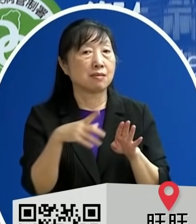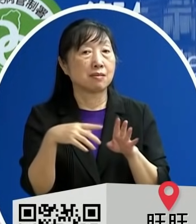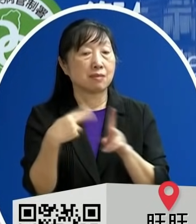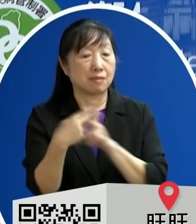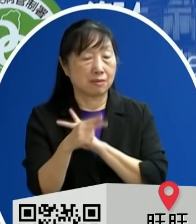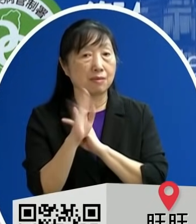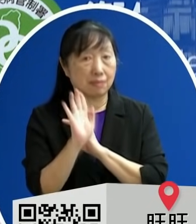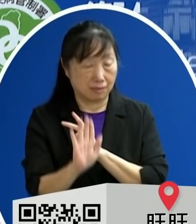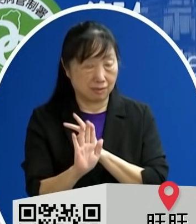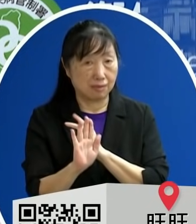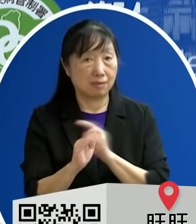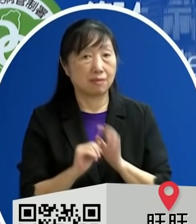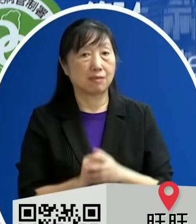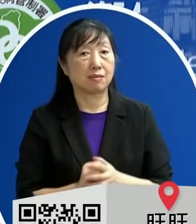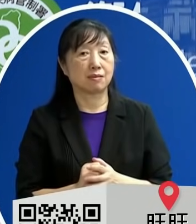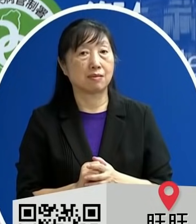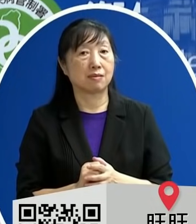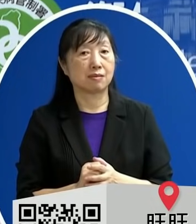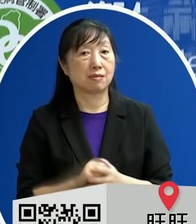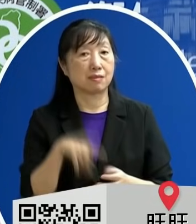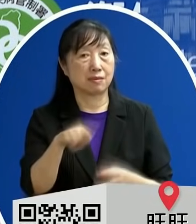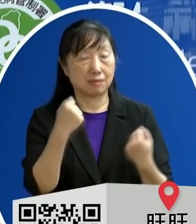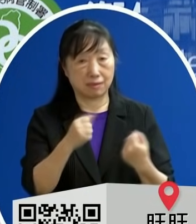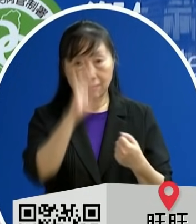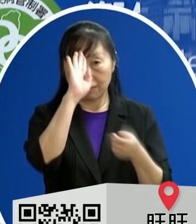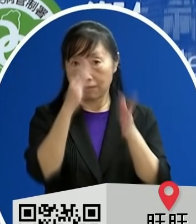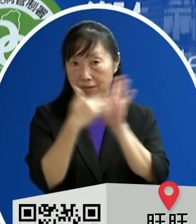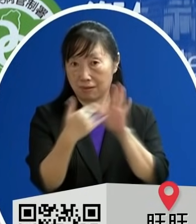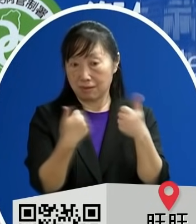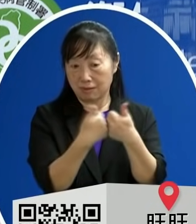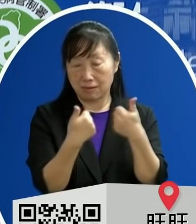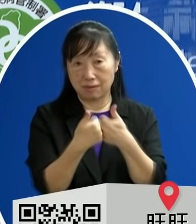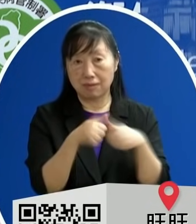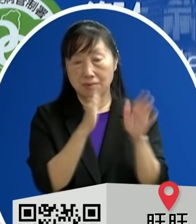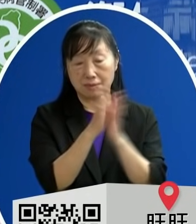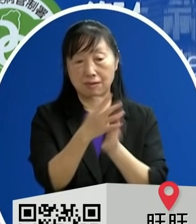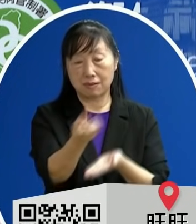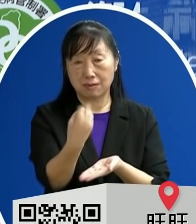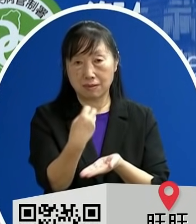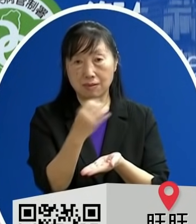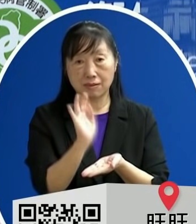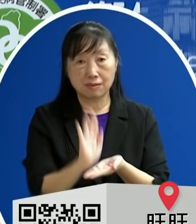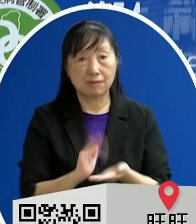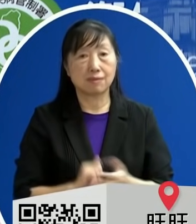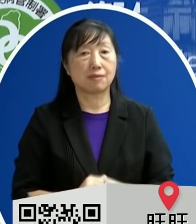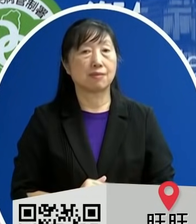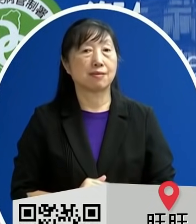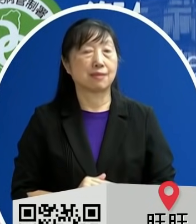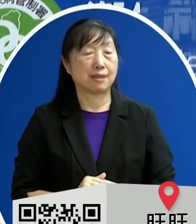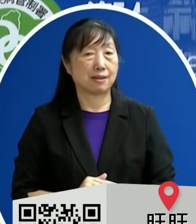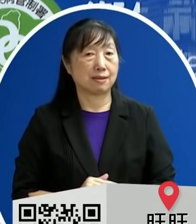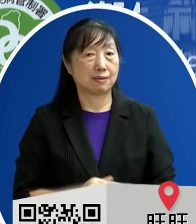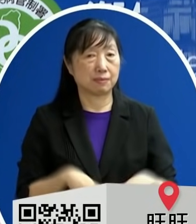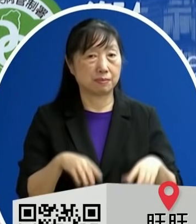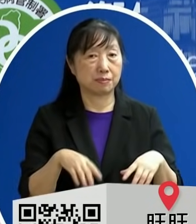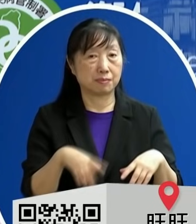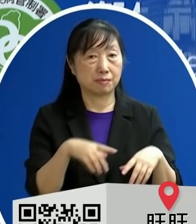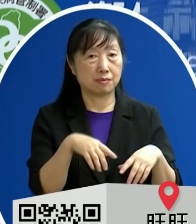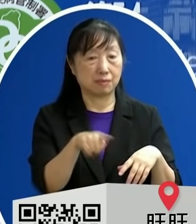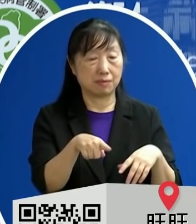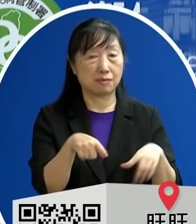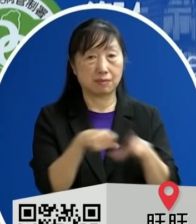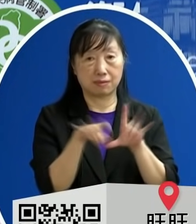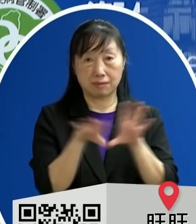来，那有在这个防疫的会议里面提出相关的建议。那这个函里面就是